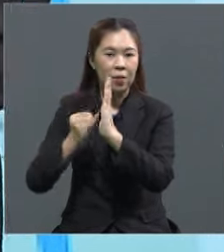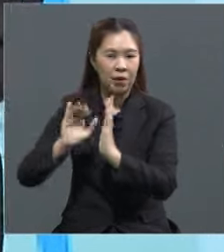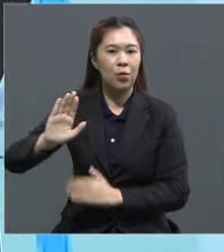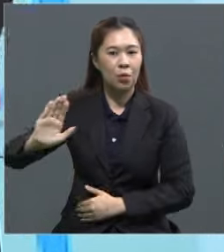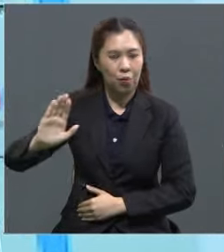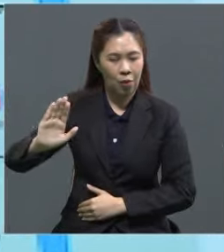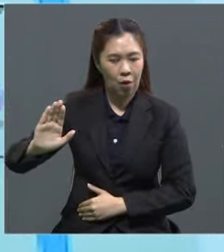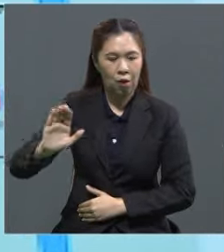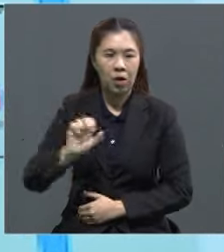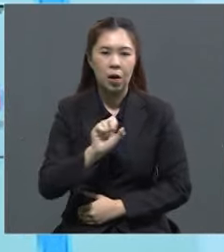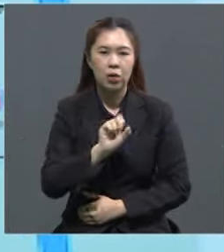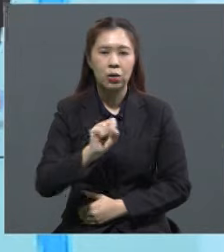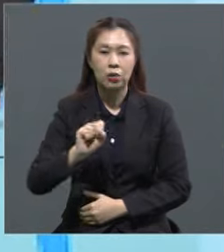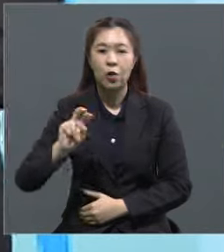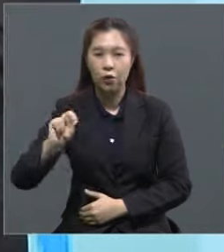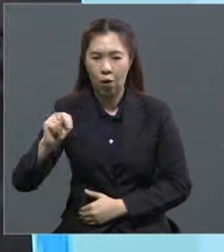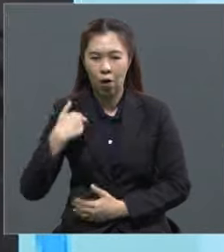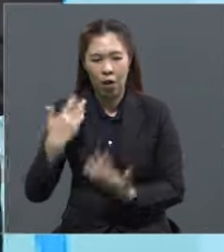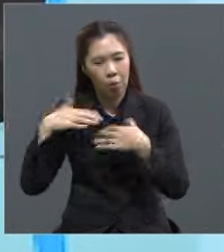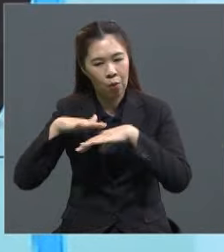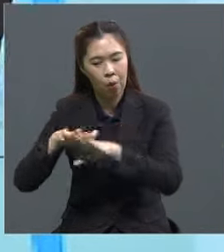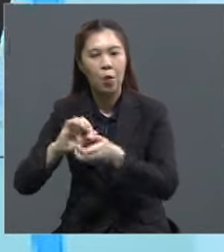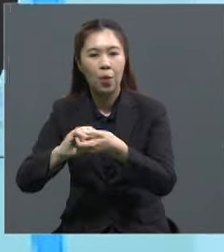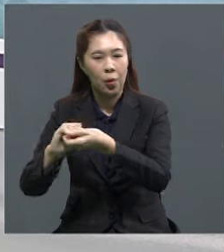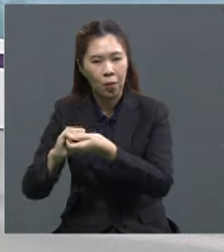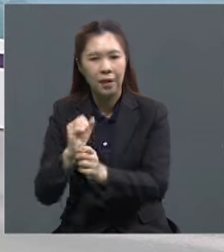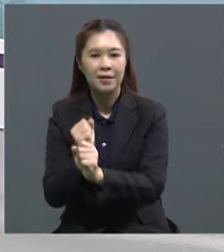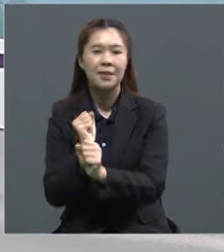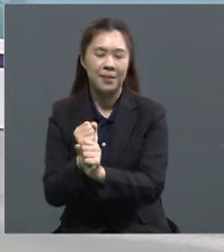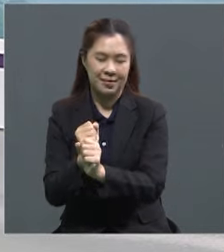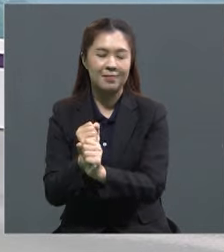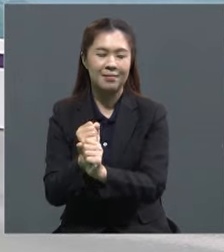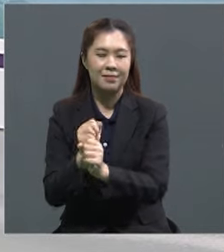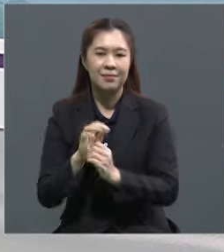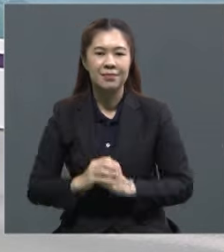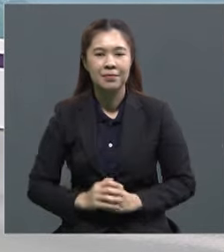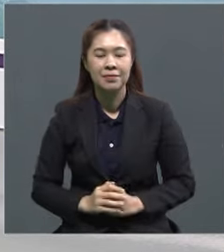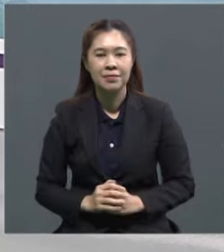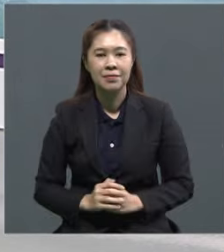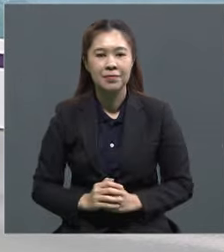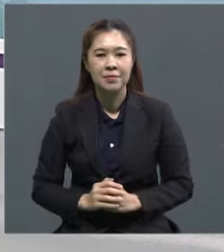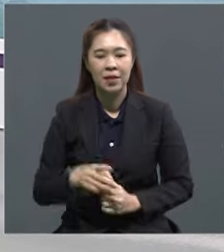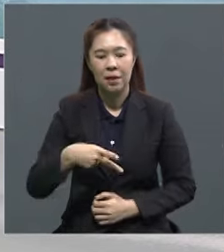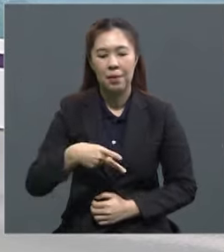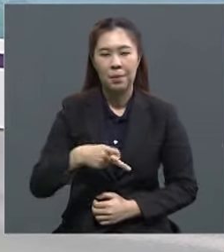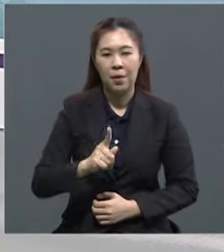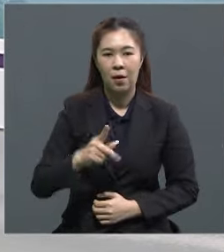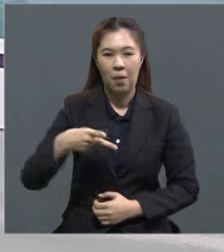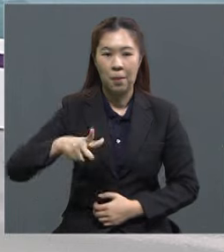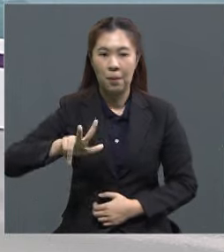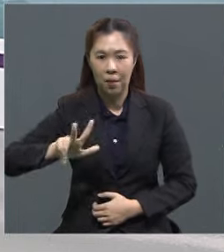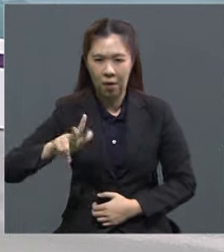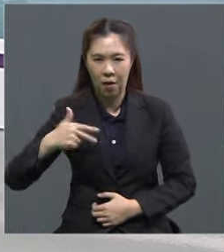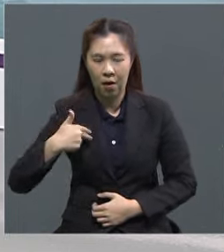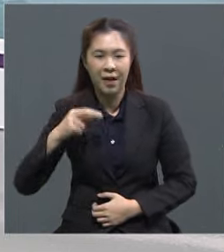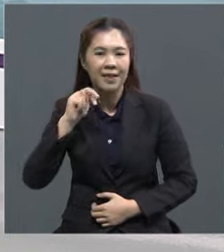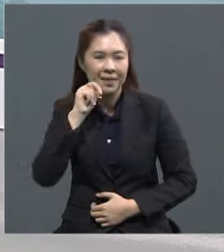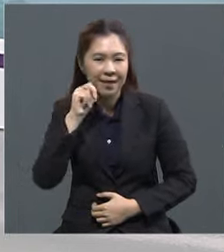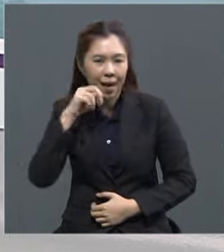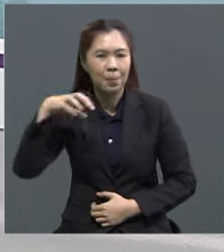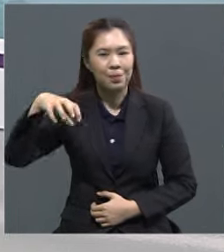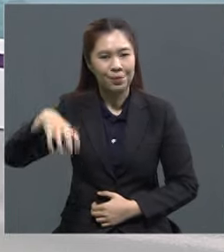ทางสสนก็ร่วมลงไปที่จะไปร่วมช่วยกันทำงานกันเป็นอย่างเต็มที่ปพหน่วยงานทางกรมชมทานส่วน